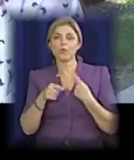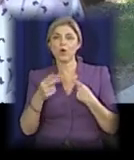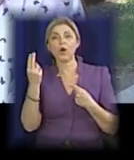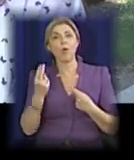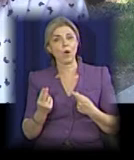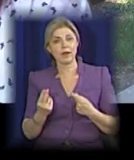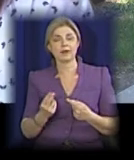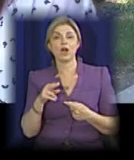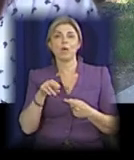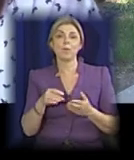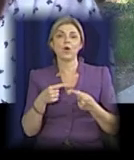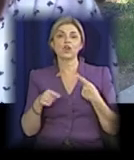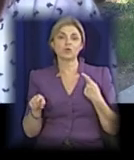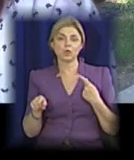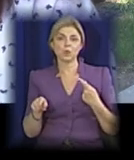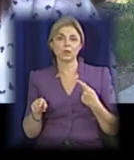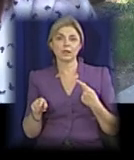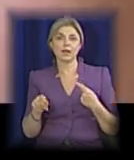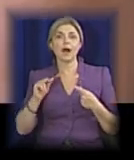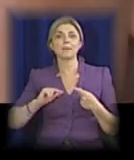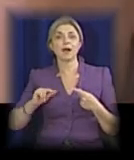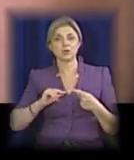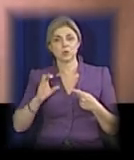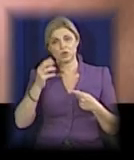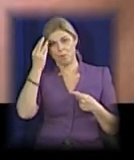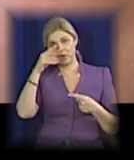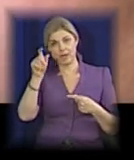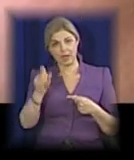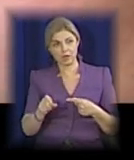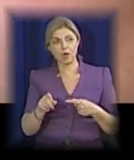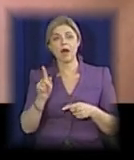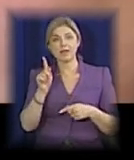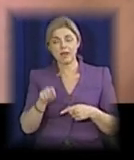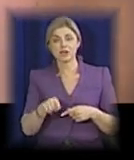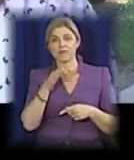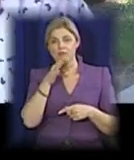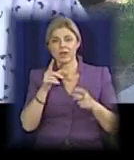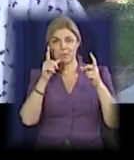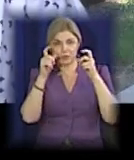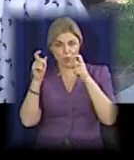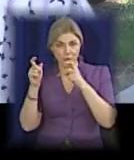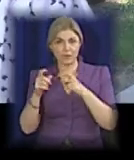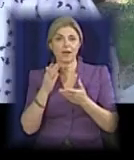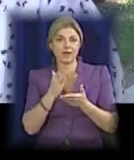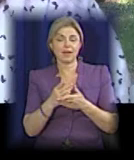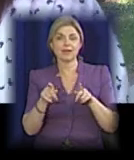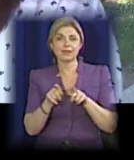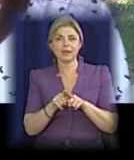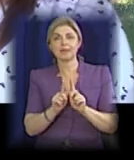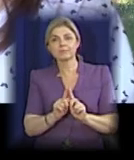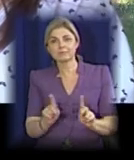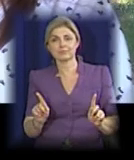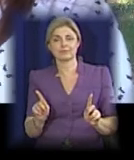колір, по-іншому працюю з моделлю. Навіть в процесі зйомки це є якісь такі тонкі